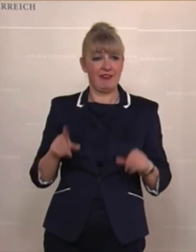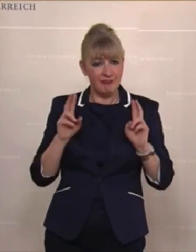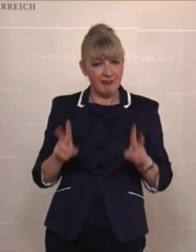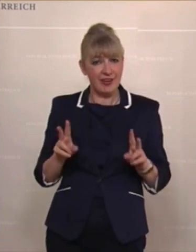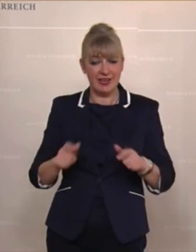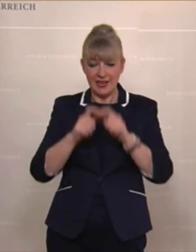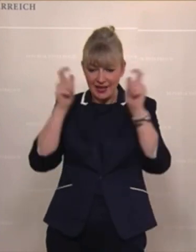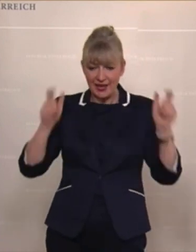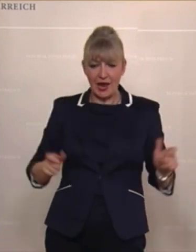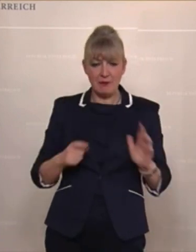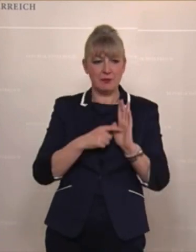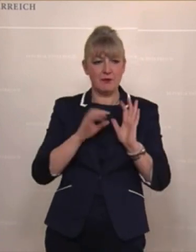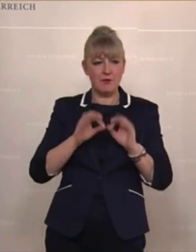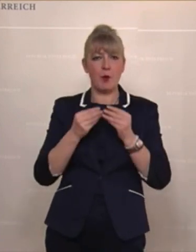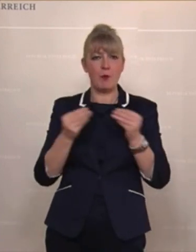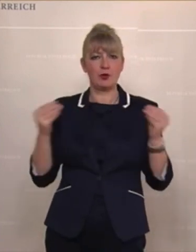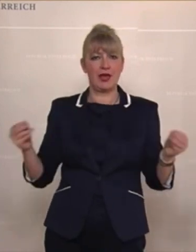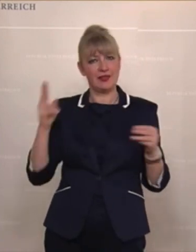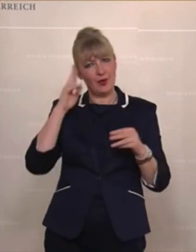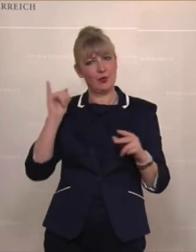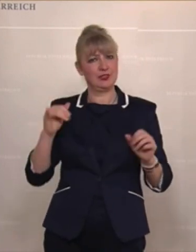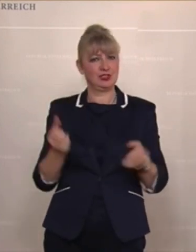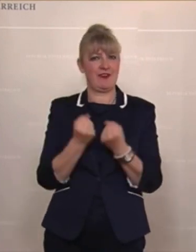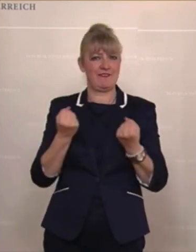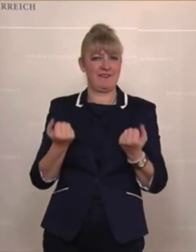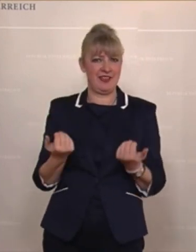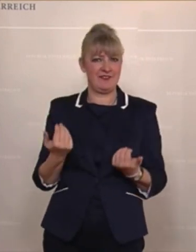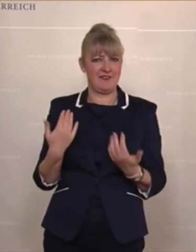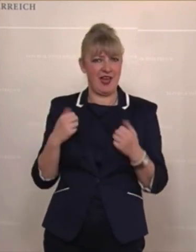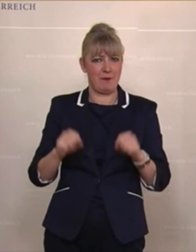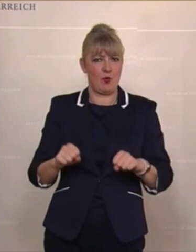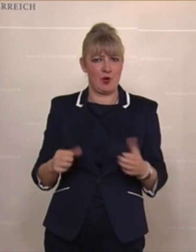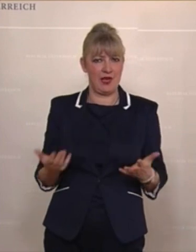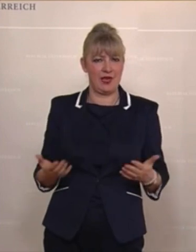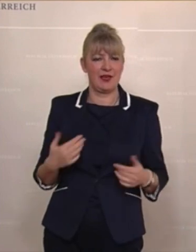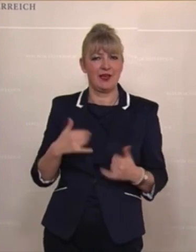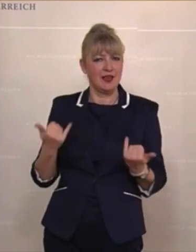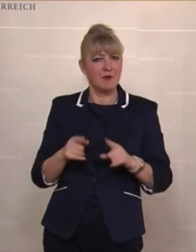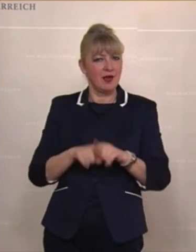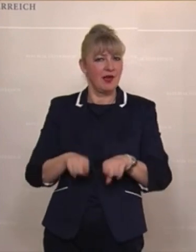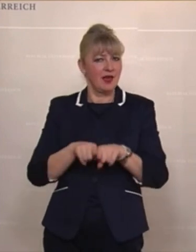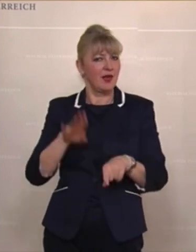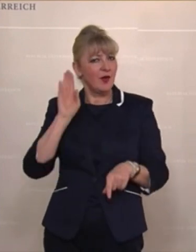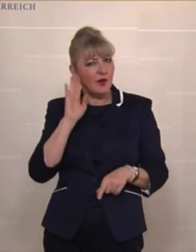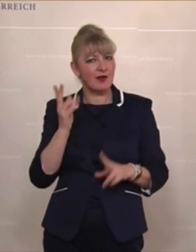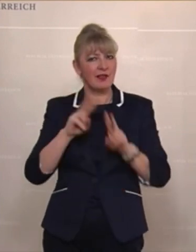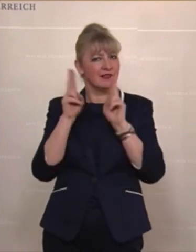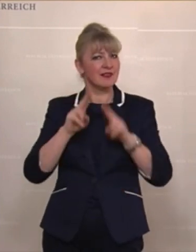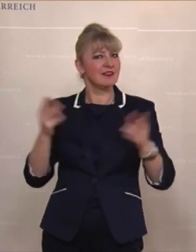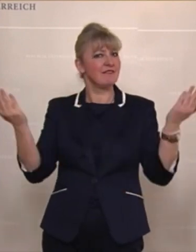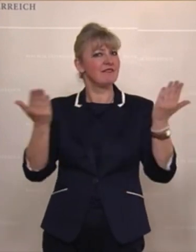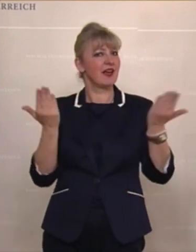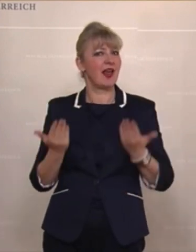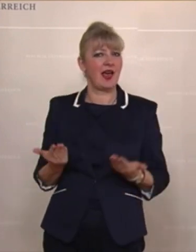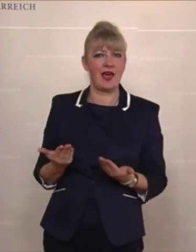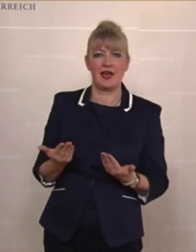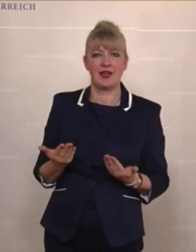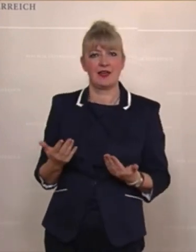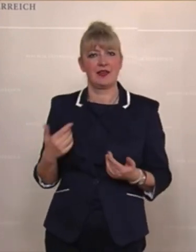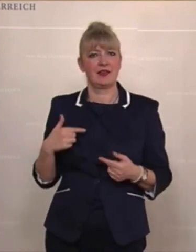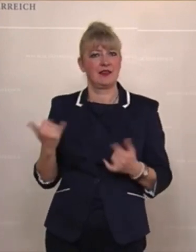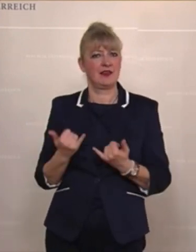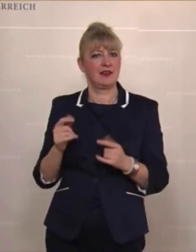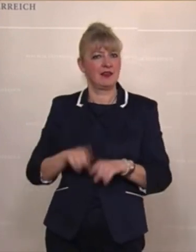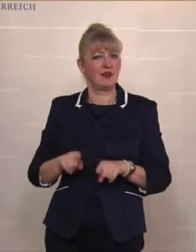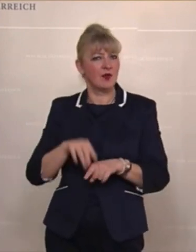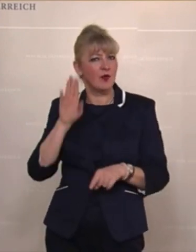wirkliche Rahmenbedingungen für moderne Universitäten zu schaffen. Wir hören immer wieder, im internationalen Vergleich hören wir immer wieder von Ihnen,